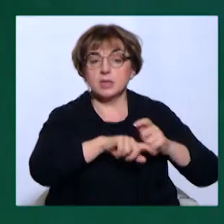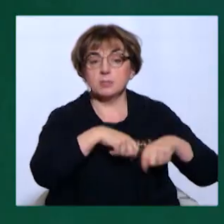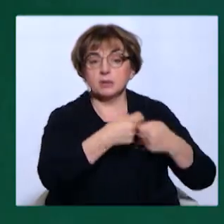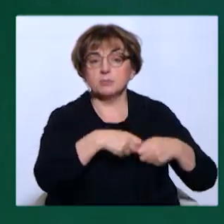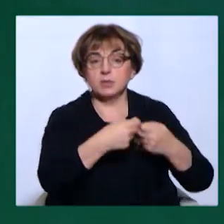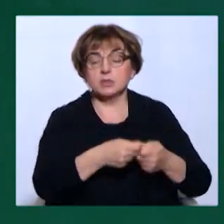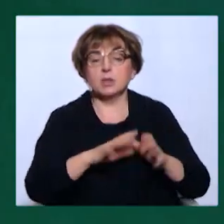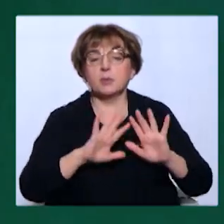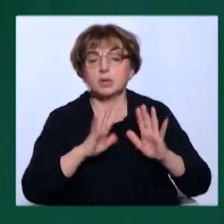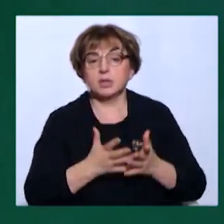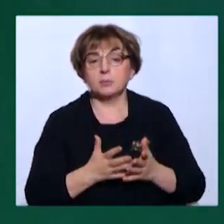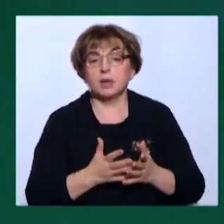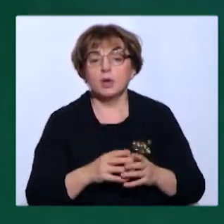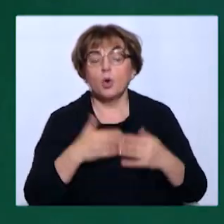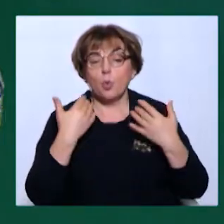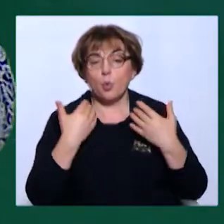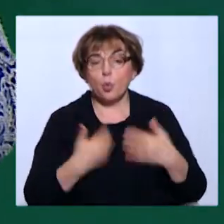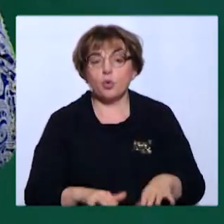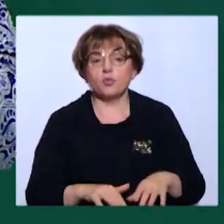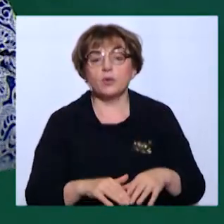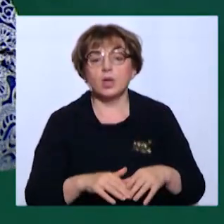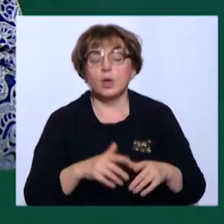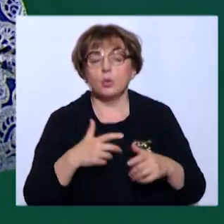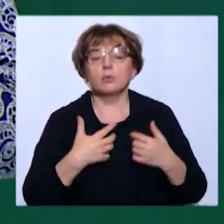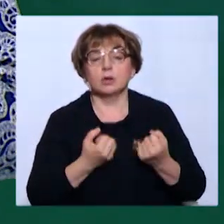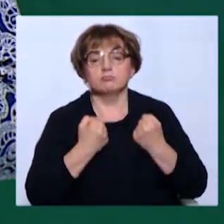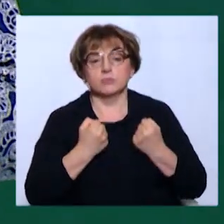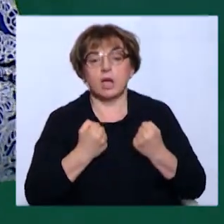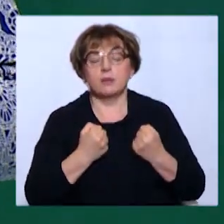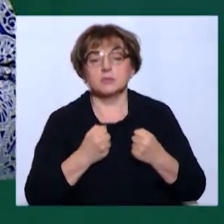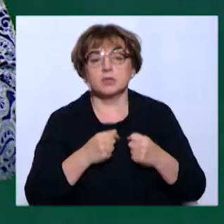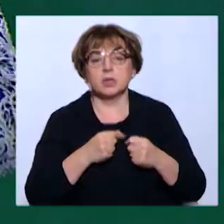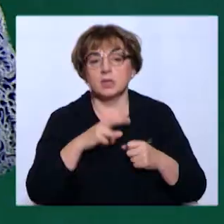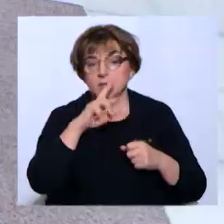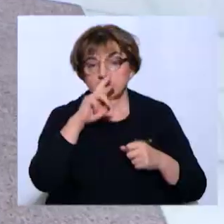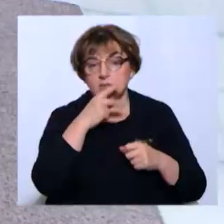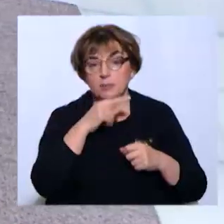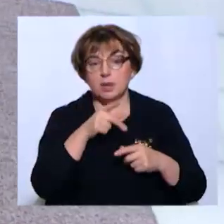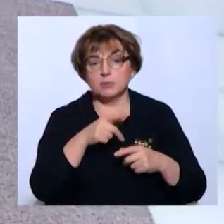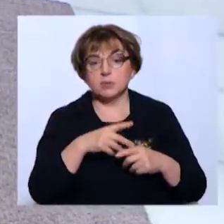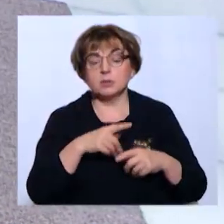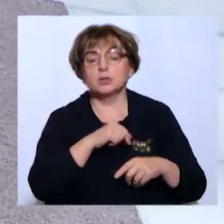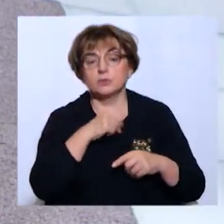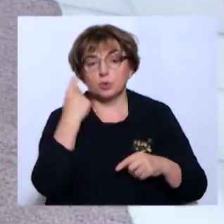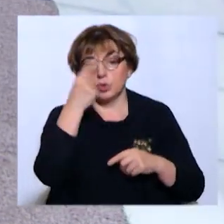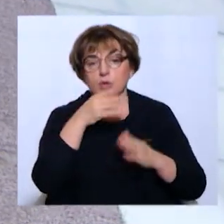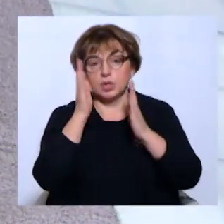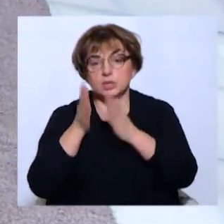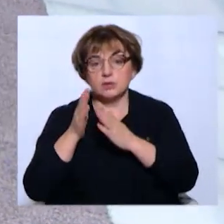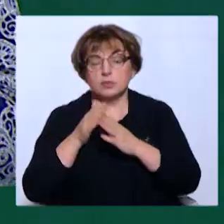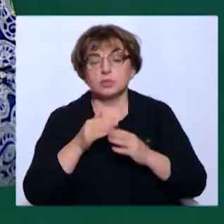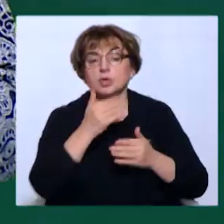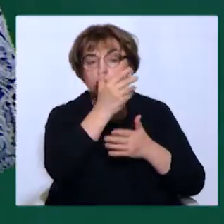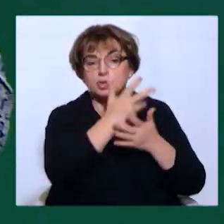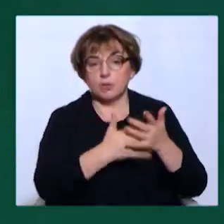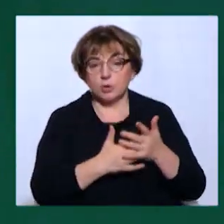და ხდება უკვე გამძლე წამლებისადმი გამძლე ინდივიდის ჩამოყალიბება.